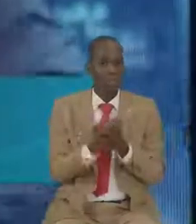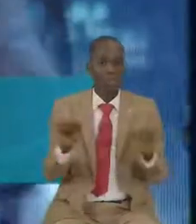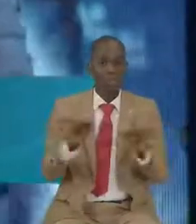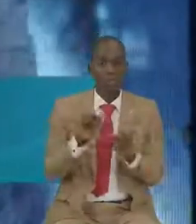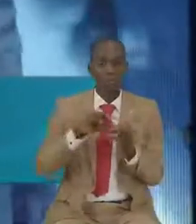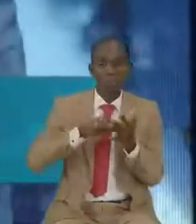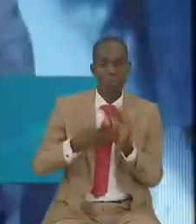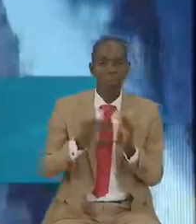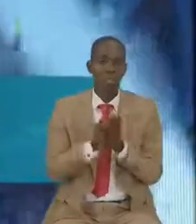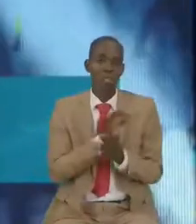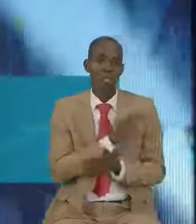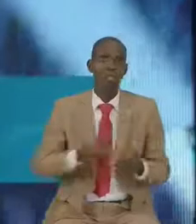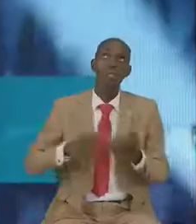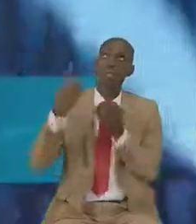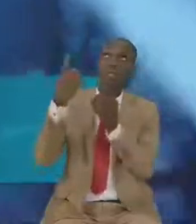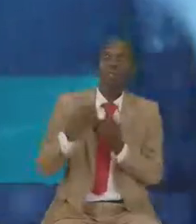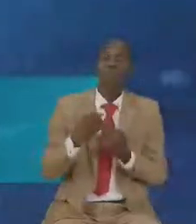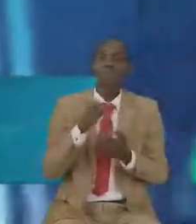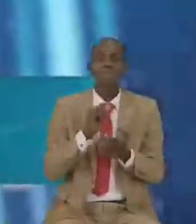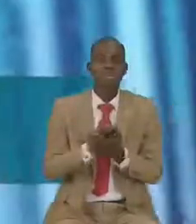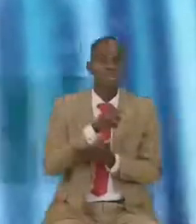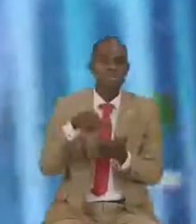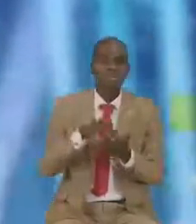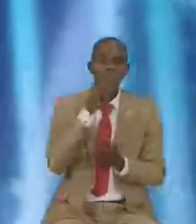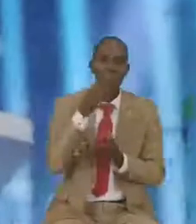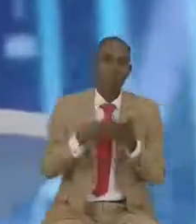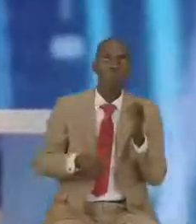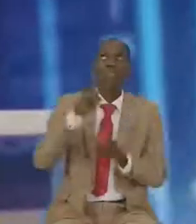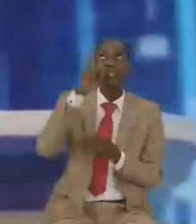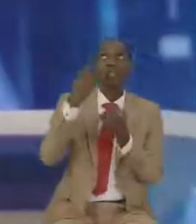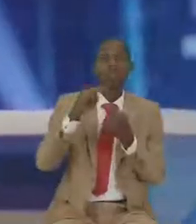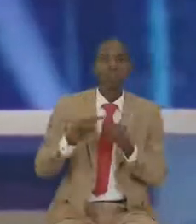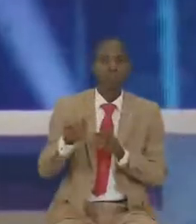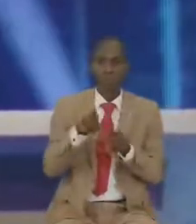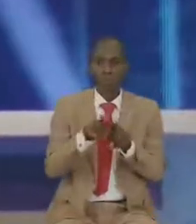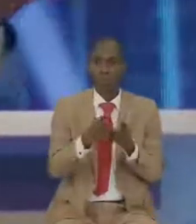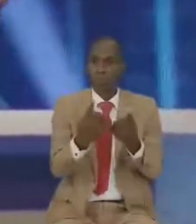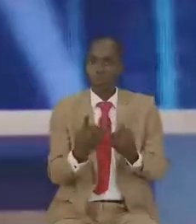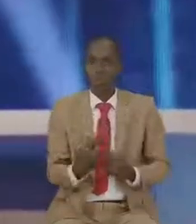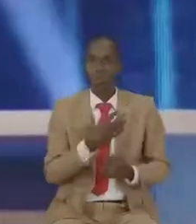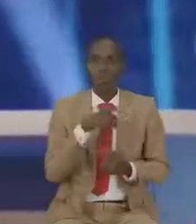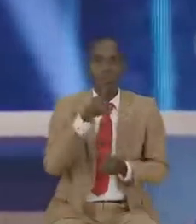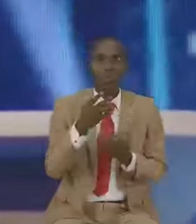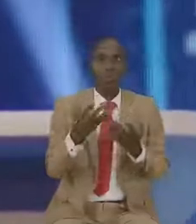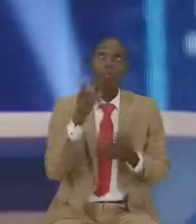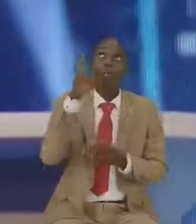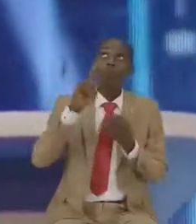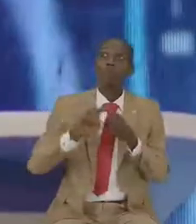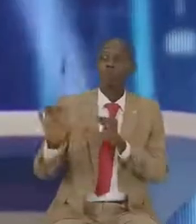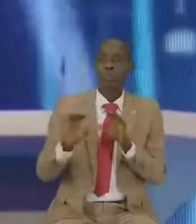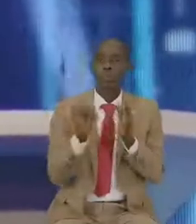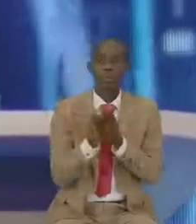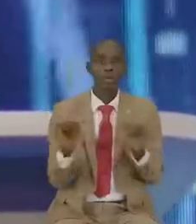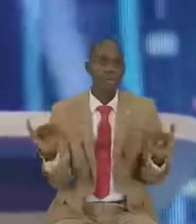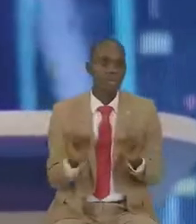une seule raison. Comme vous venez pour l'objectif de l'avènement de Christ, voici ce qu'il est venu faire, et